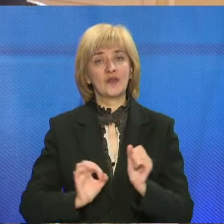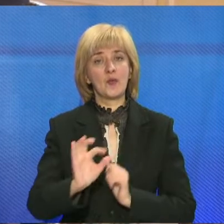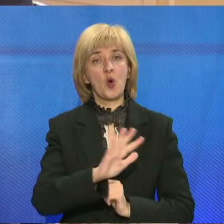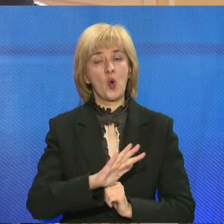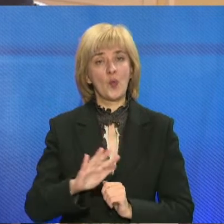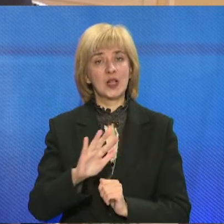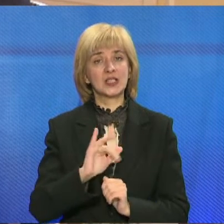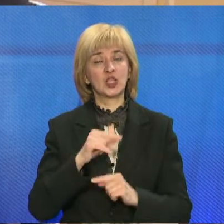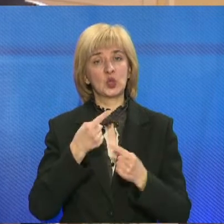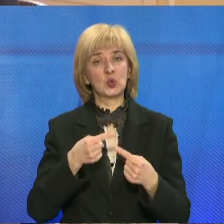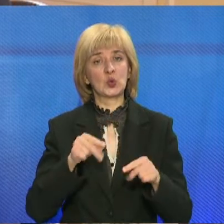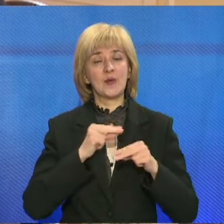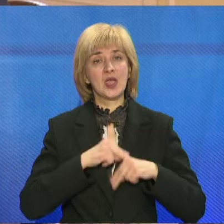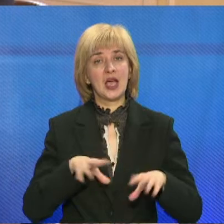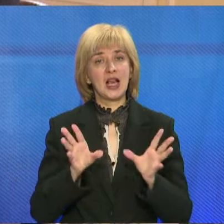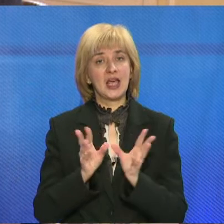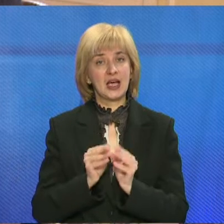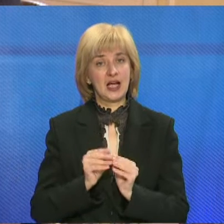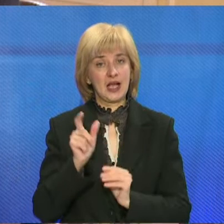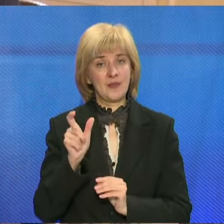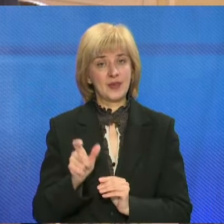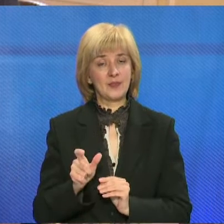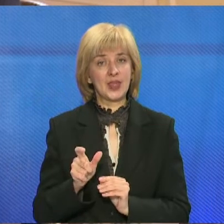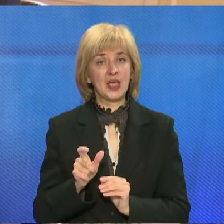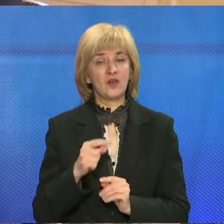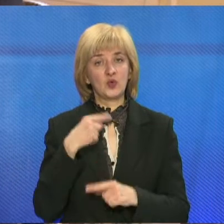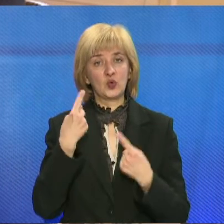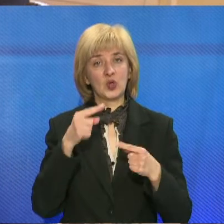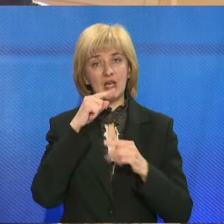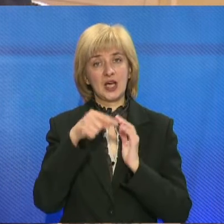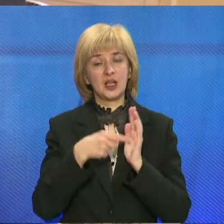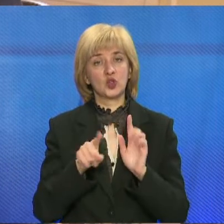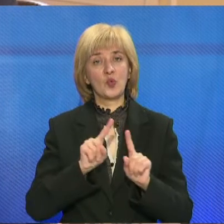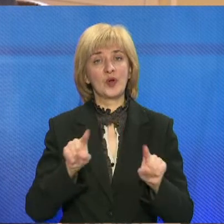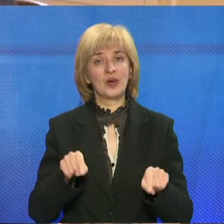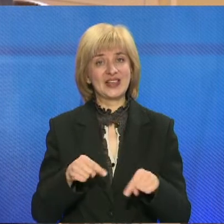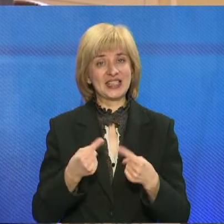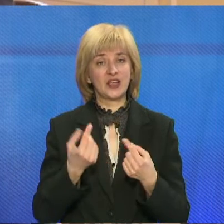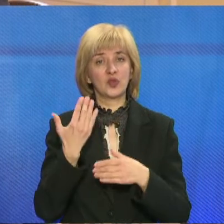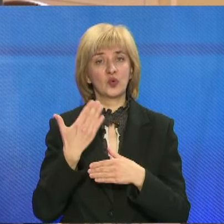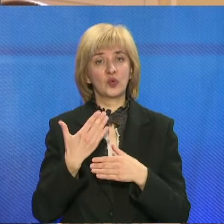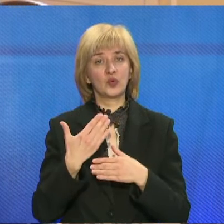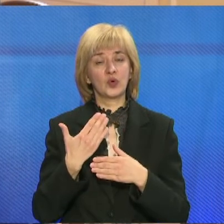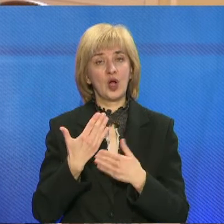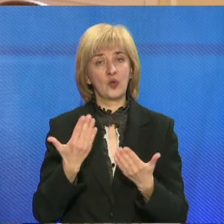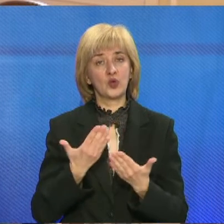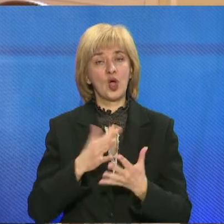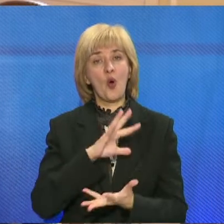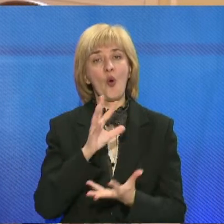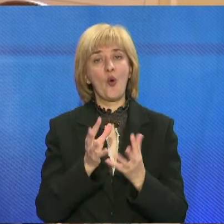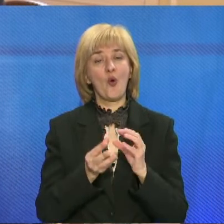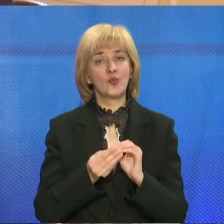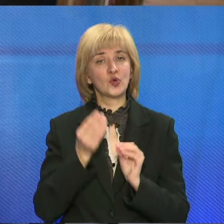другими коллегами в других городах области, для того, чтобы уже выстраивать какую-то общую идеологию